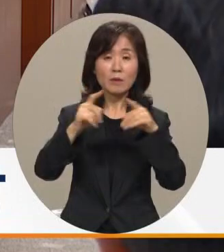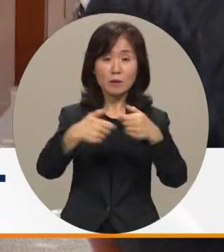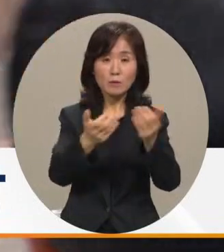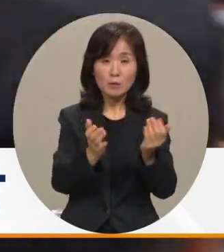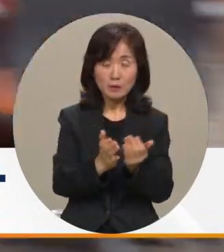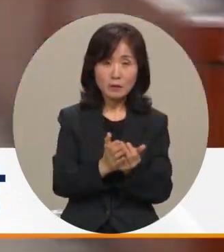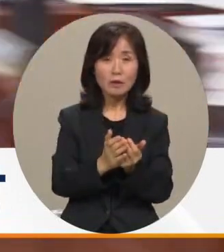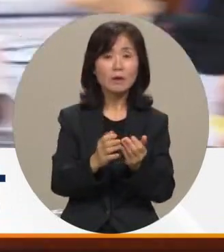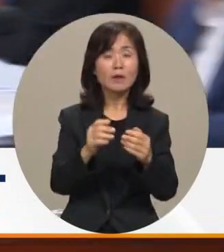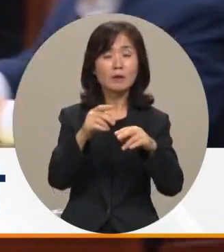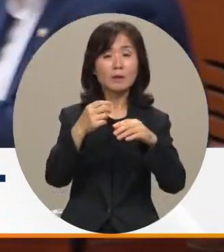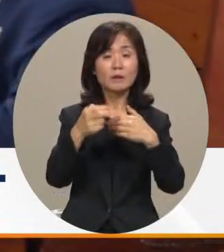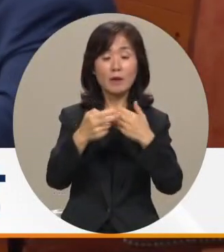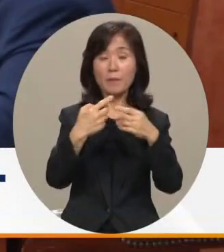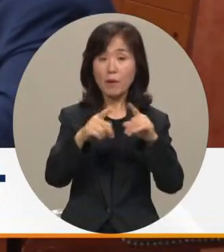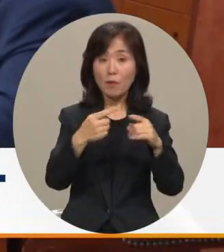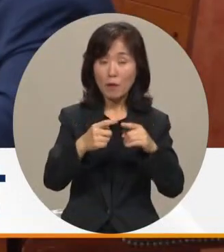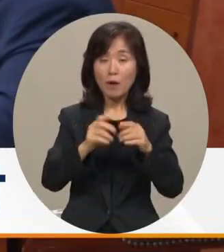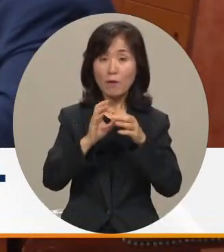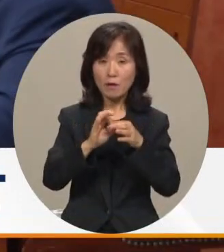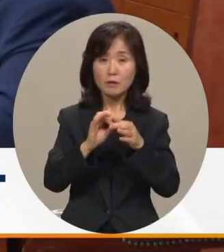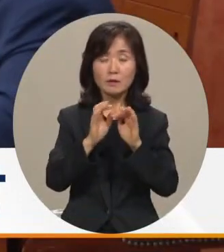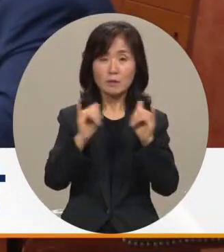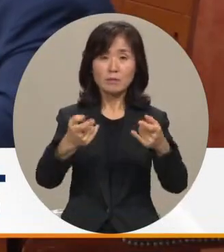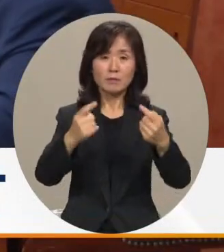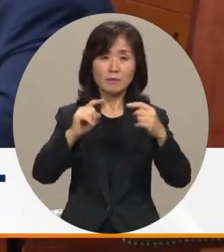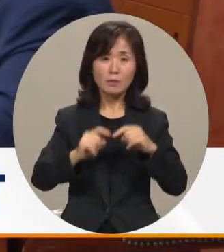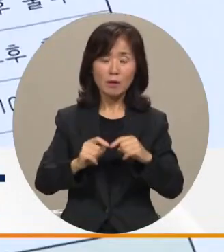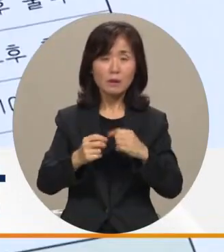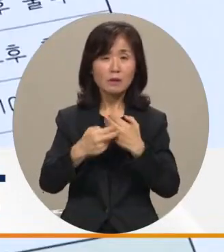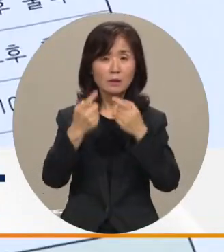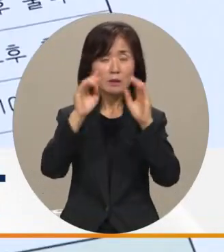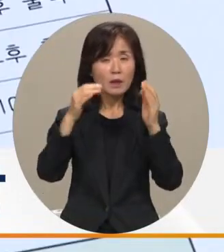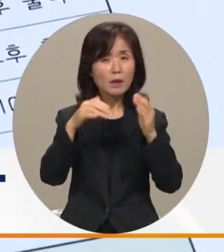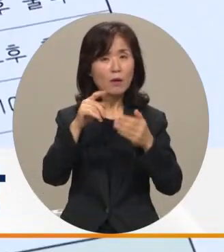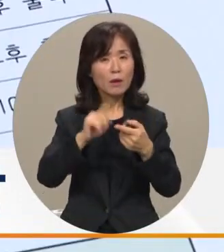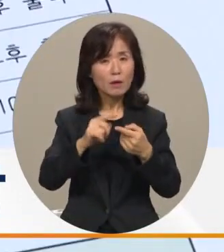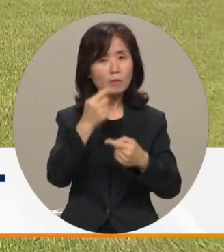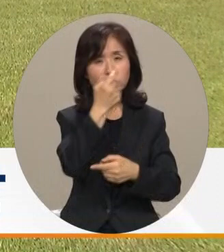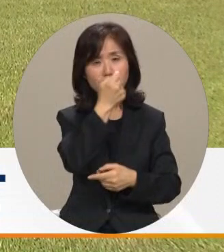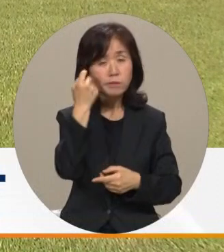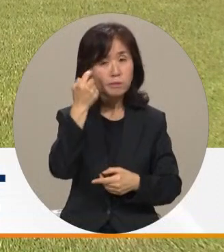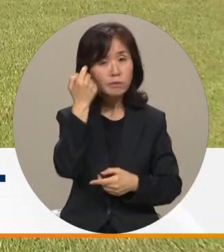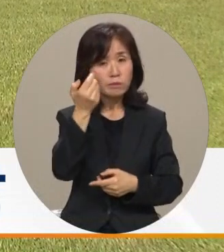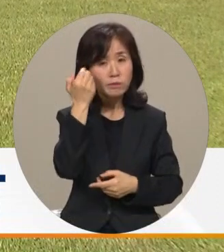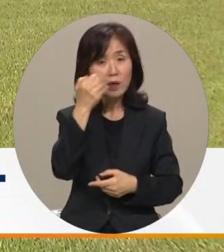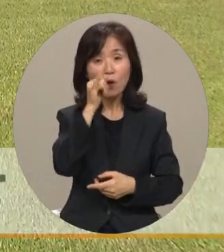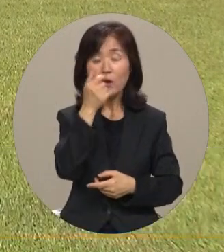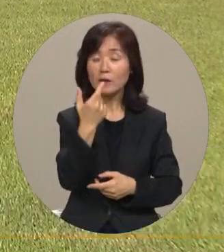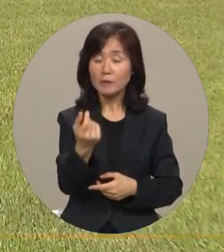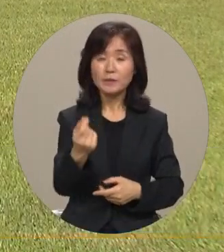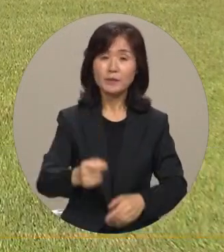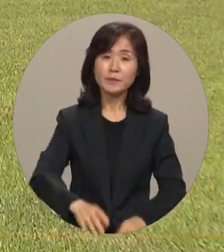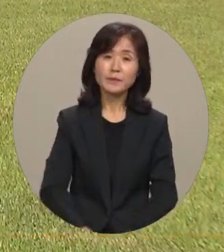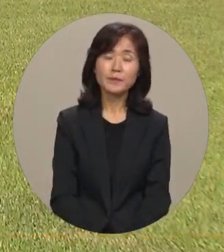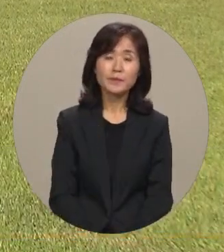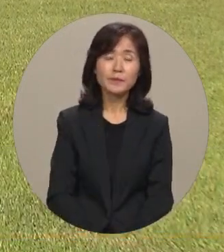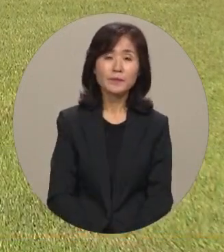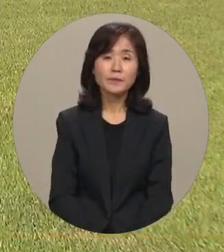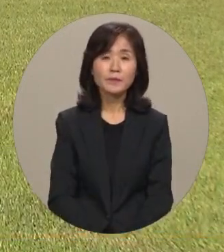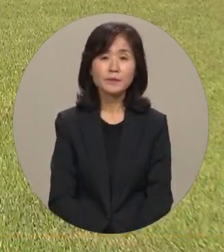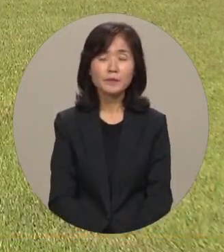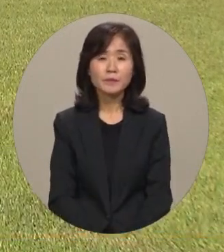관련 증인들이 참석하는만큼 의대 증원과 관련한 지리가 이어질 전망입니다 지금까지 국회에서 EBS 뉴스